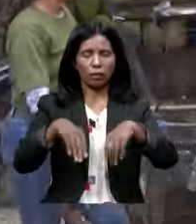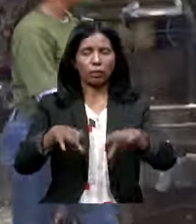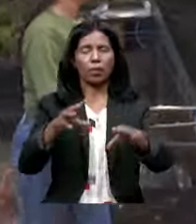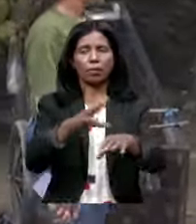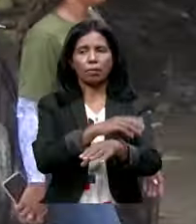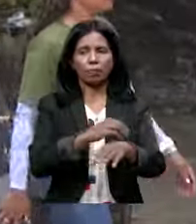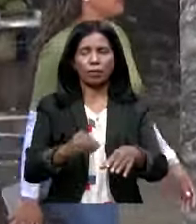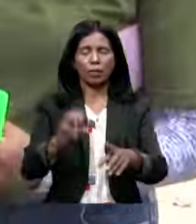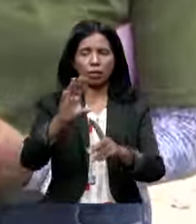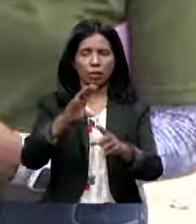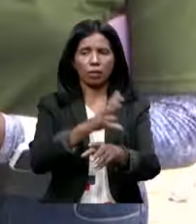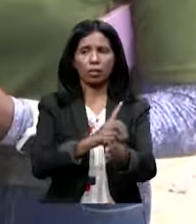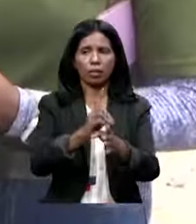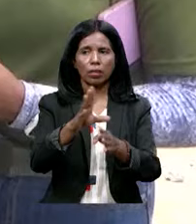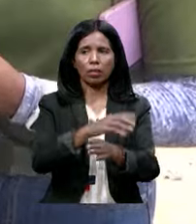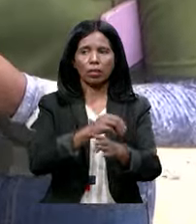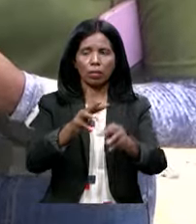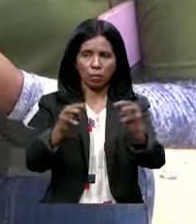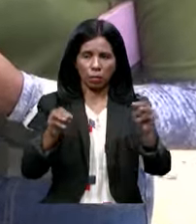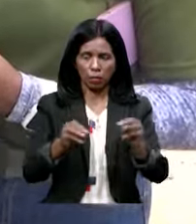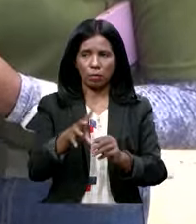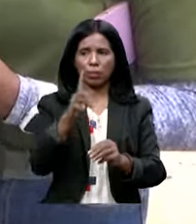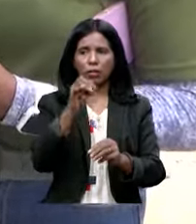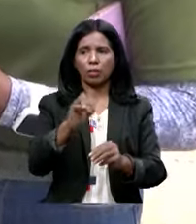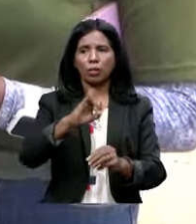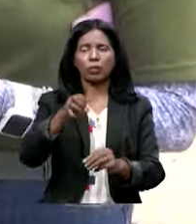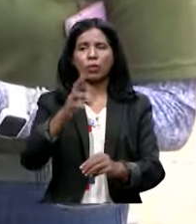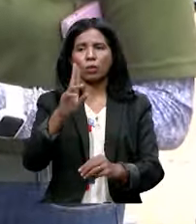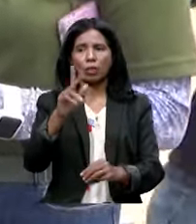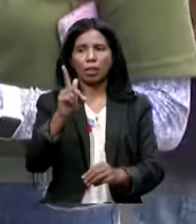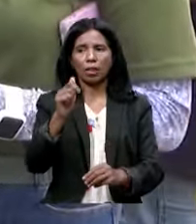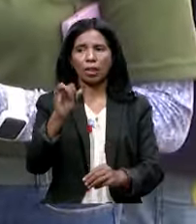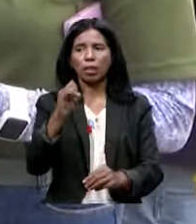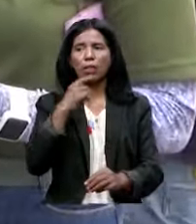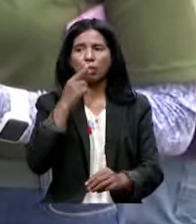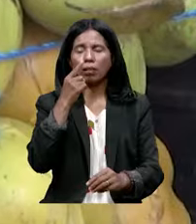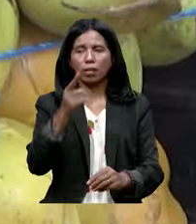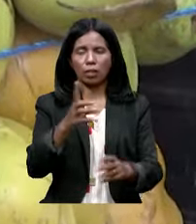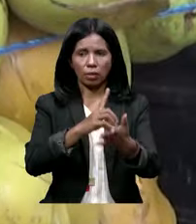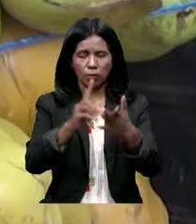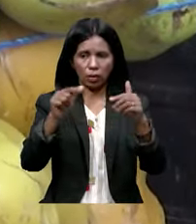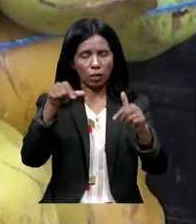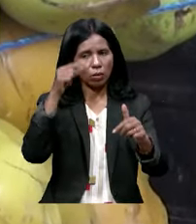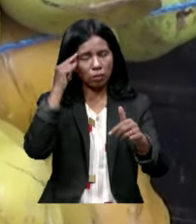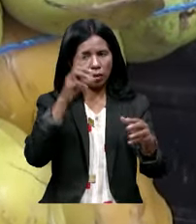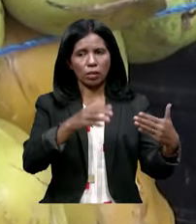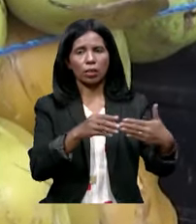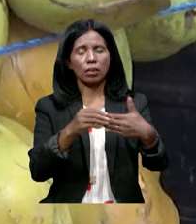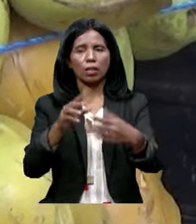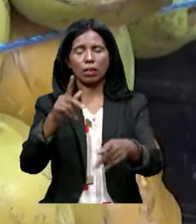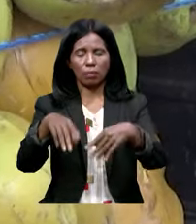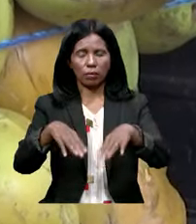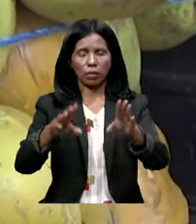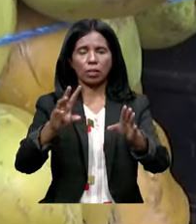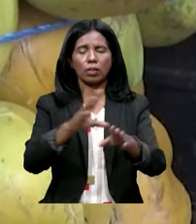Sefi departamento interino guarda se está município dele Joaquim Alves Belo informa. Ia semana ne governo se organiza vendedor nu sira